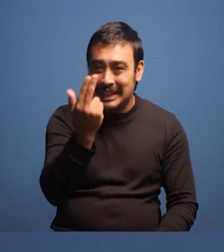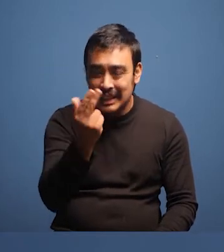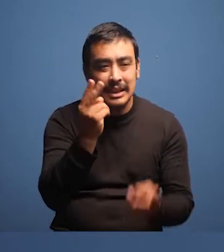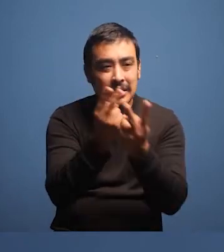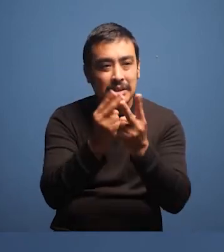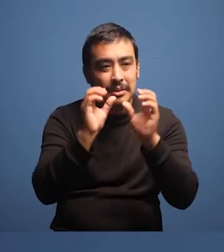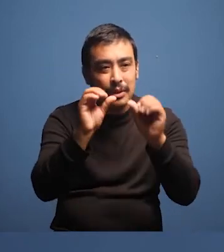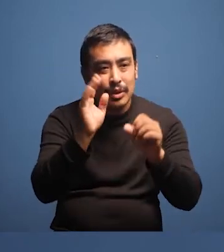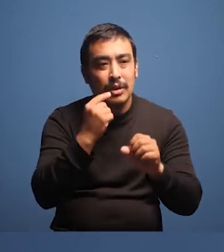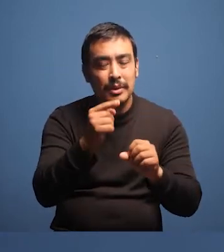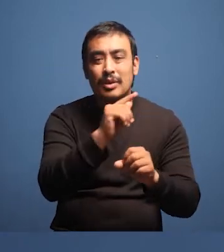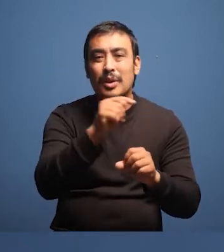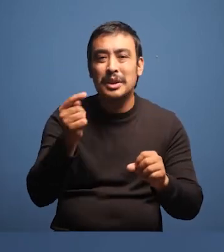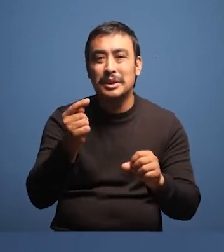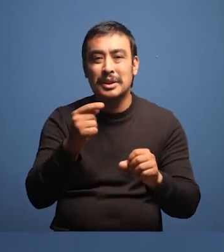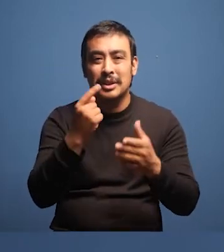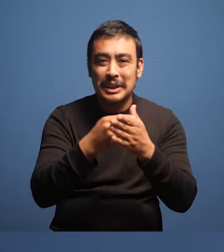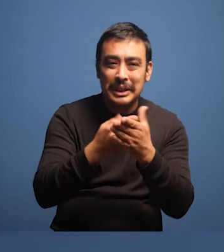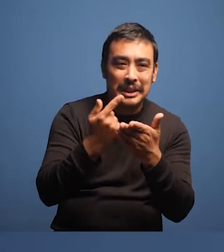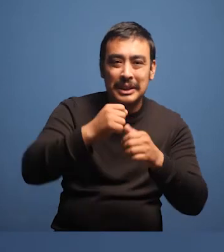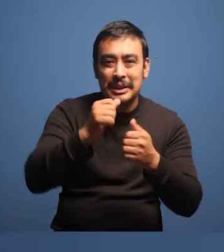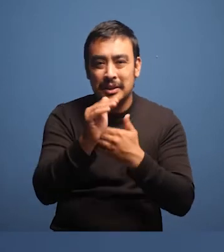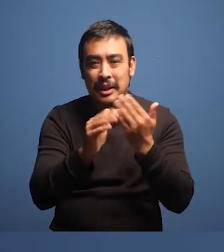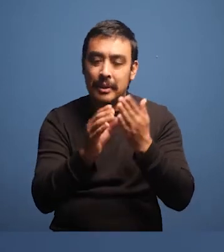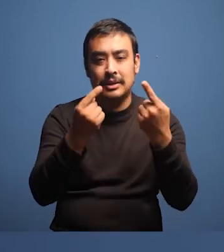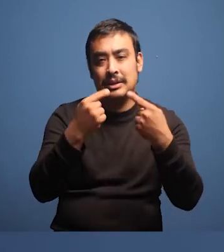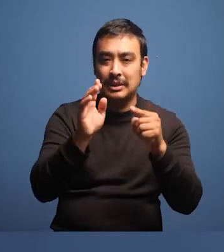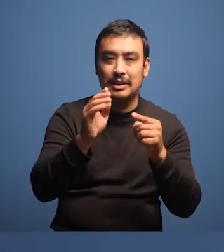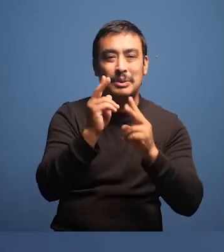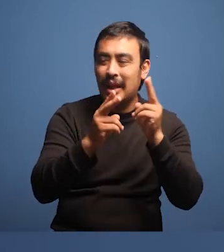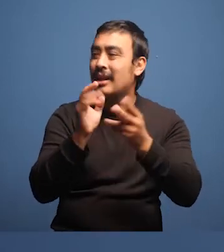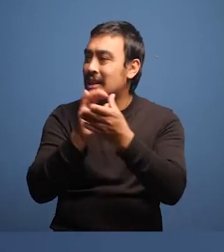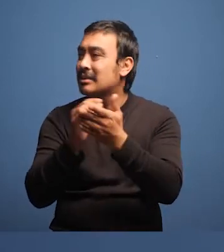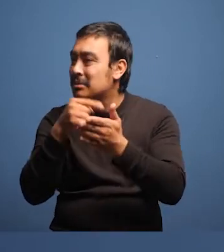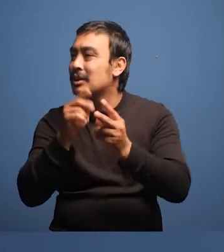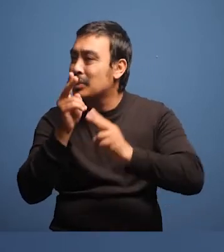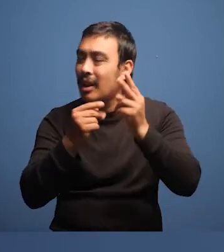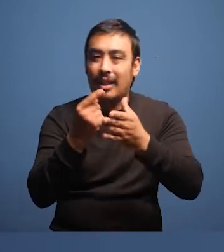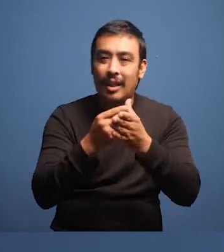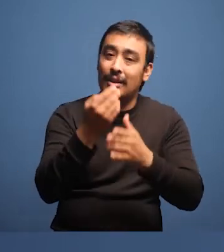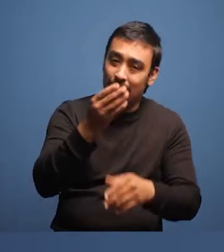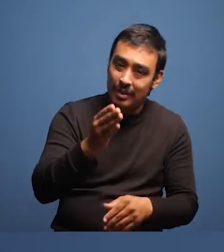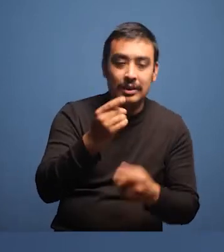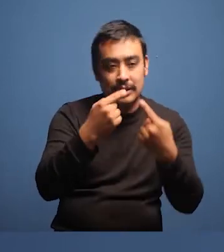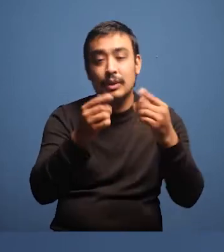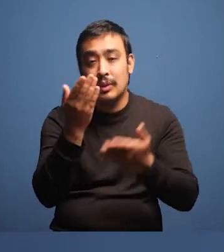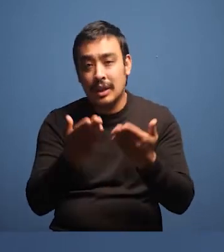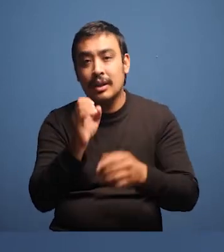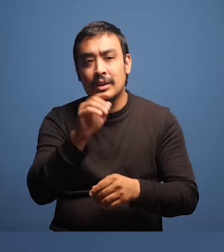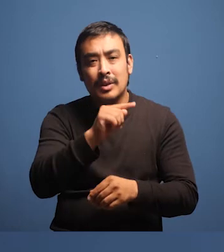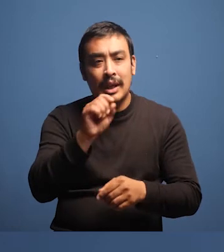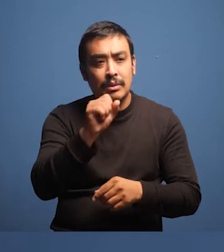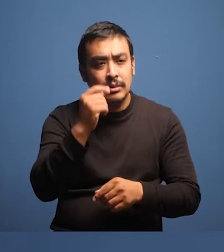हुन्छ र कहिलेकाहीँ हँसी मजाकको वेमा लिँदाखेरि त ठिकै हुन्छ कहिलेकाहीँ साथीहरू बिचमा हँसी मजाक ठिकै होला तर कहिलेकाहीँ उसको